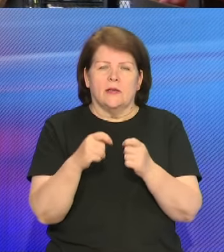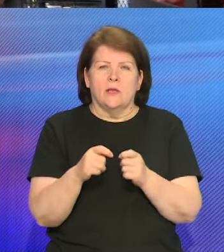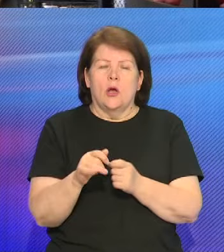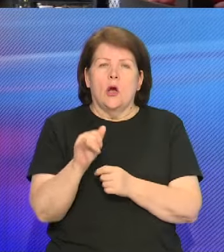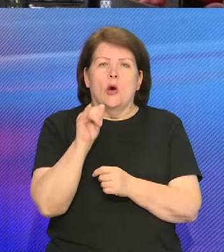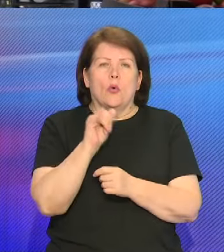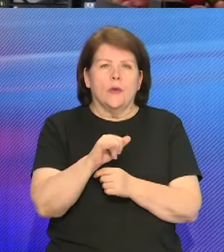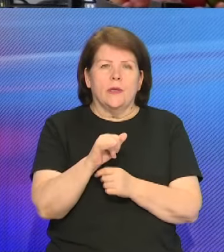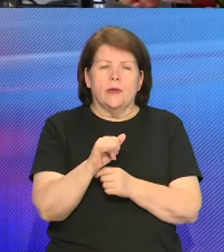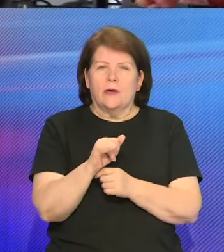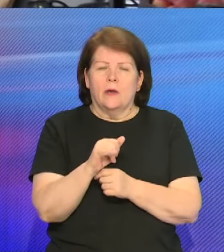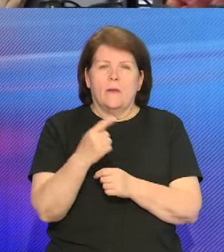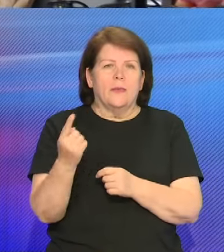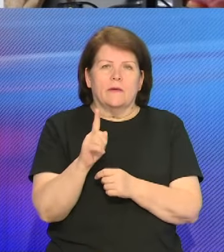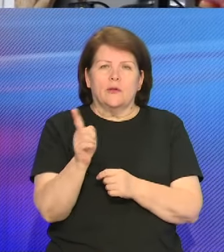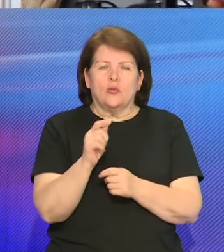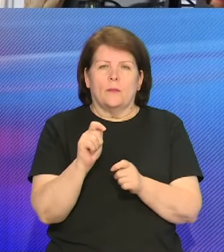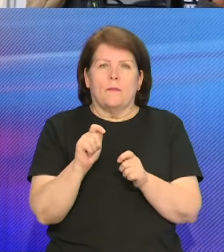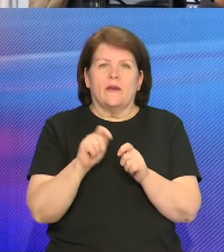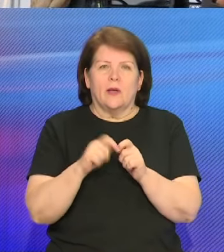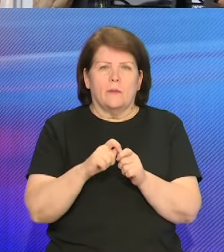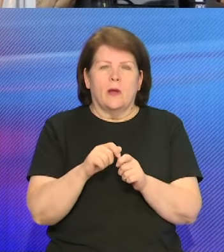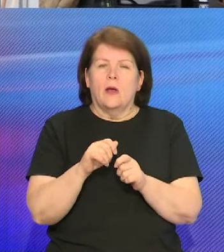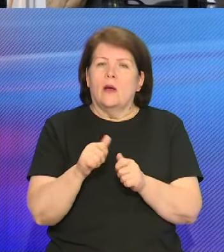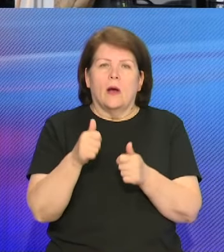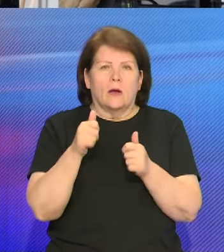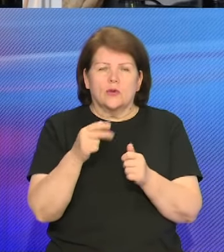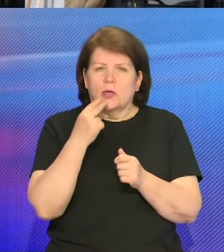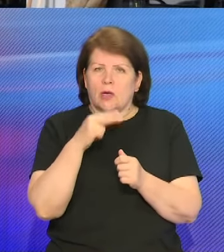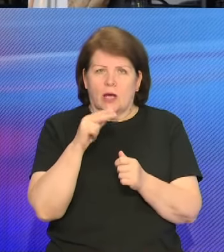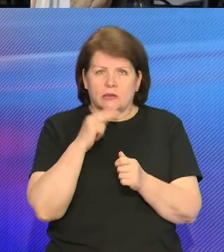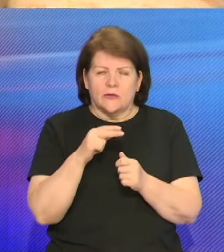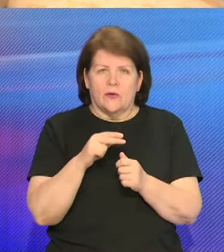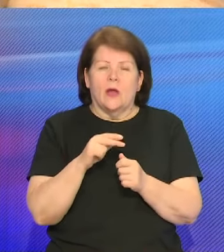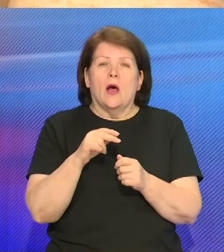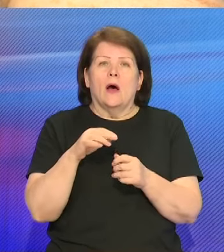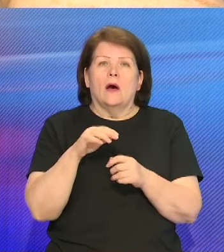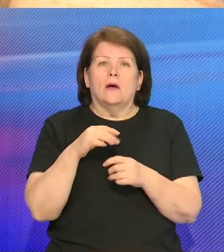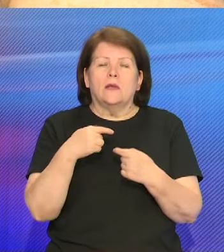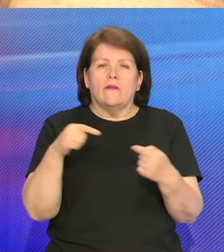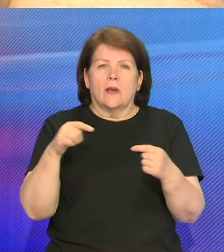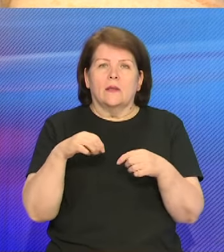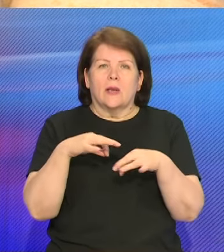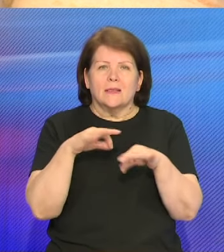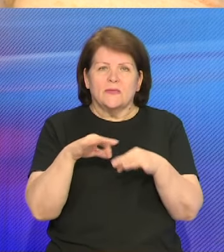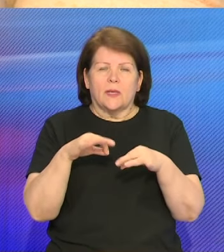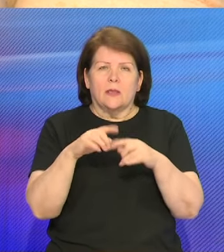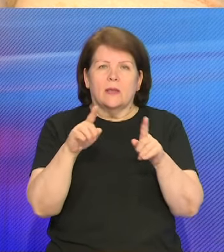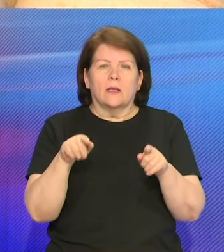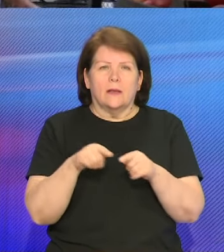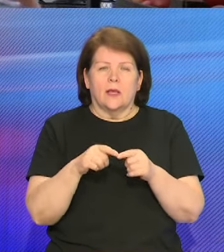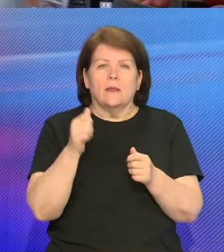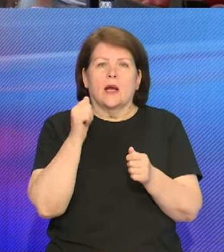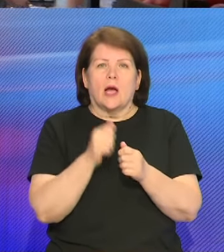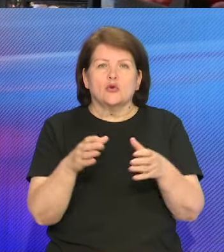У них перво-наперво, что мы проверяем, у них качественное. Потом товарно-транспортные накладные. На каждую партию это дается разрешение. Очень